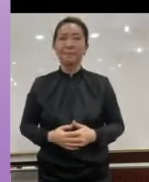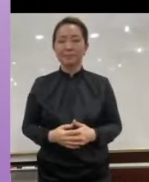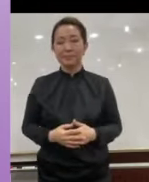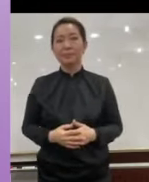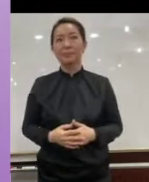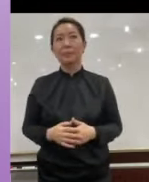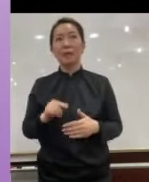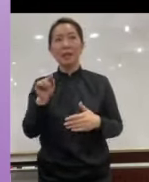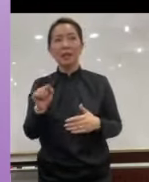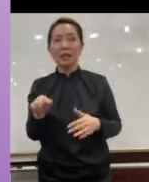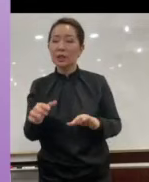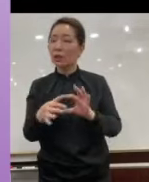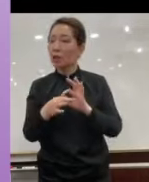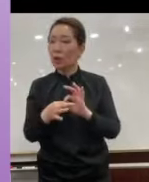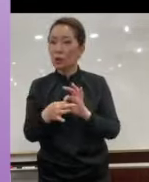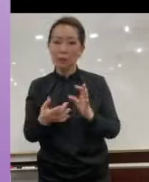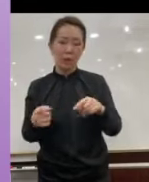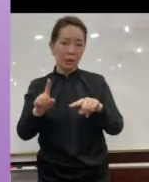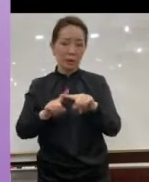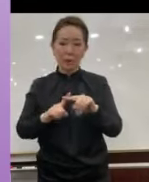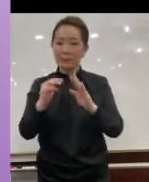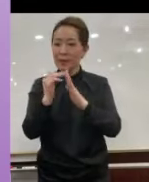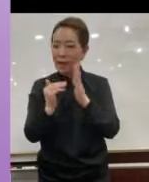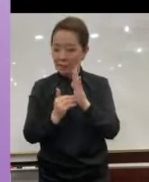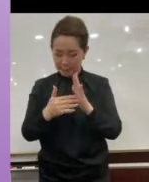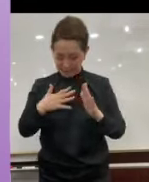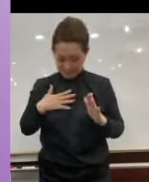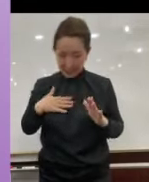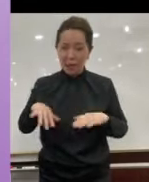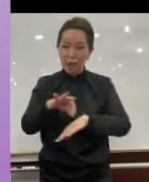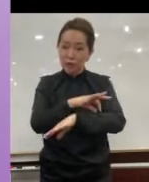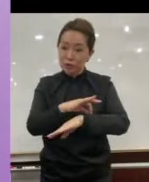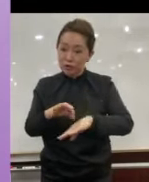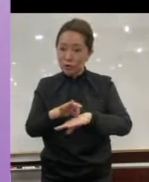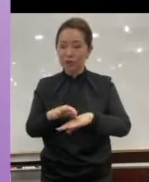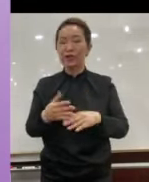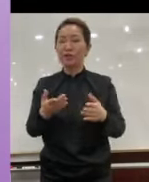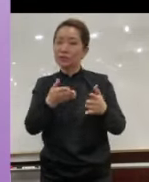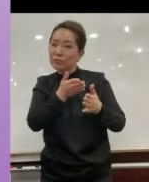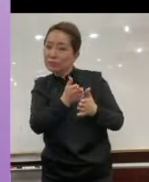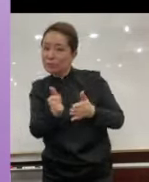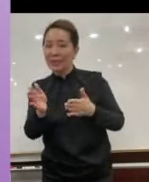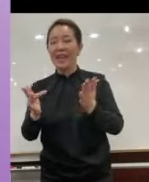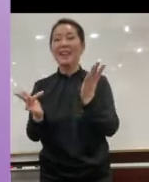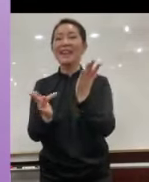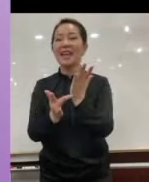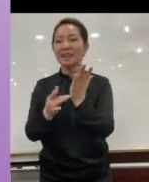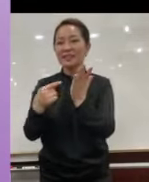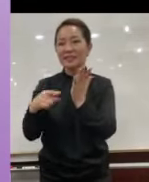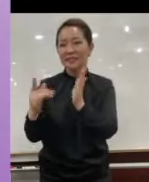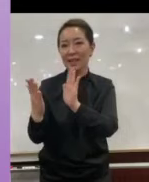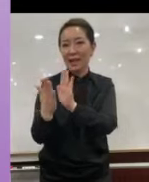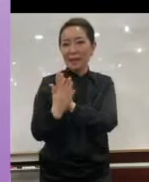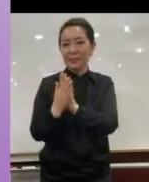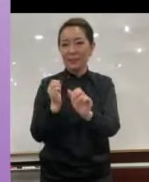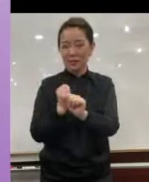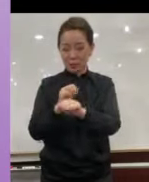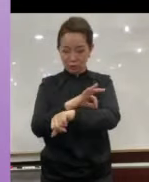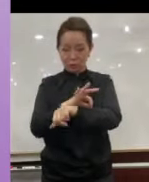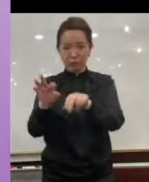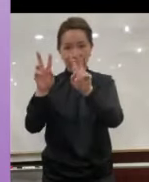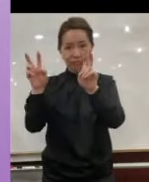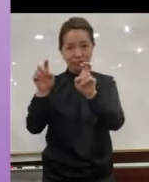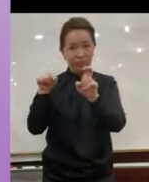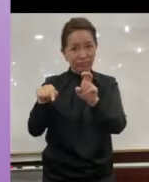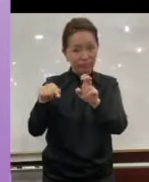За, тэгэхээр энэ дээр бас нэмээд бидний төслийн нэг хэлбэр болох техникийн хамтын ажиллагааны төсөл гэсэн нэг юм